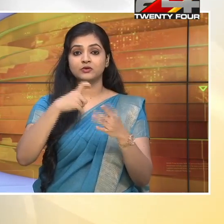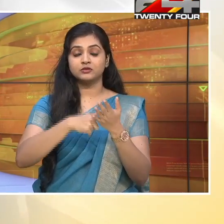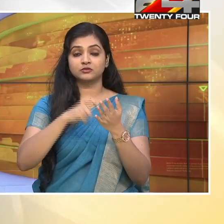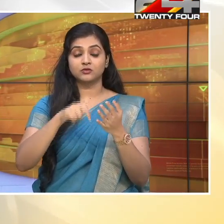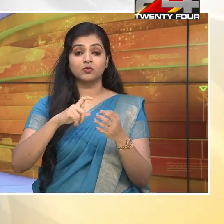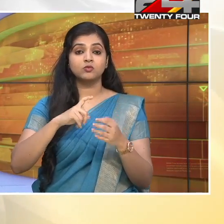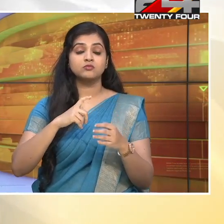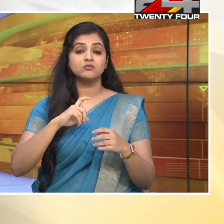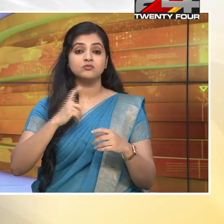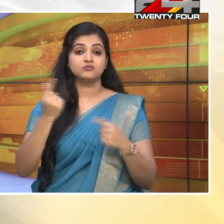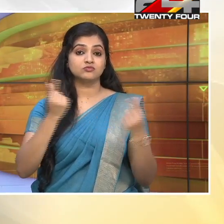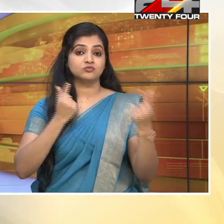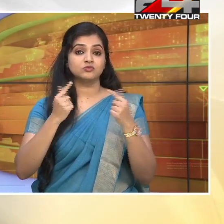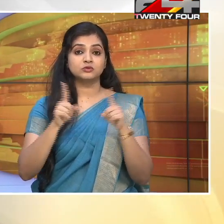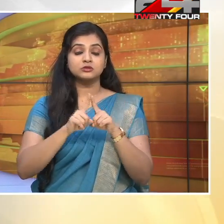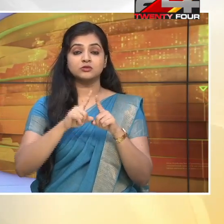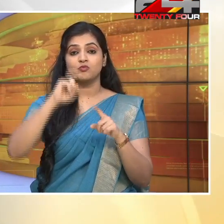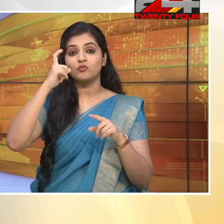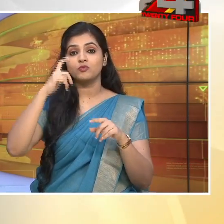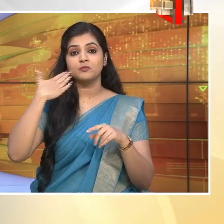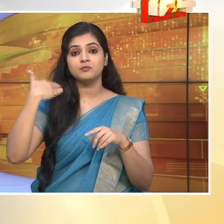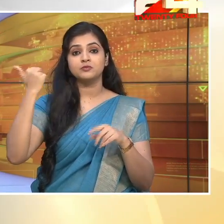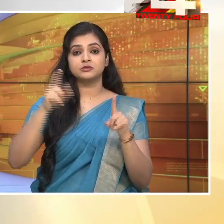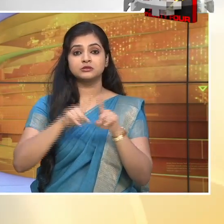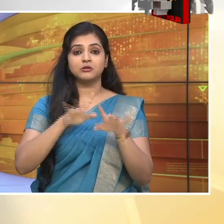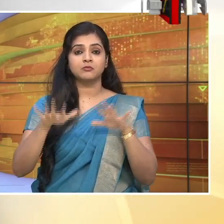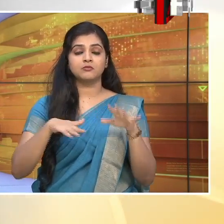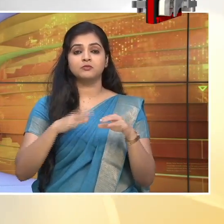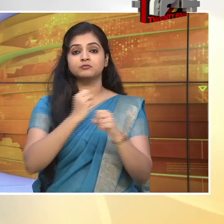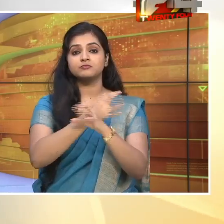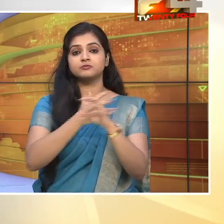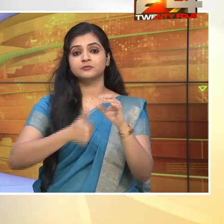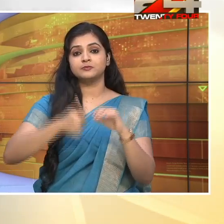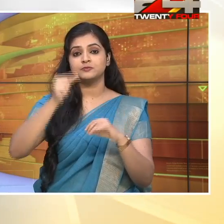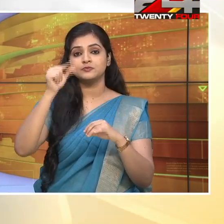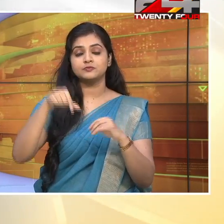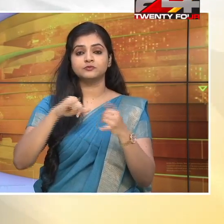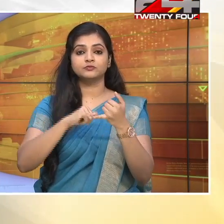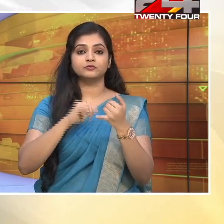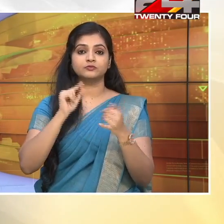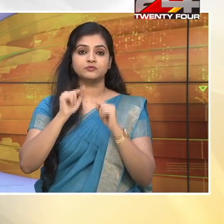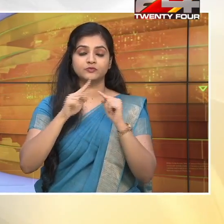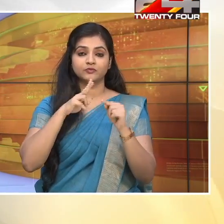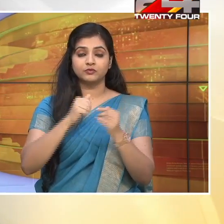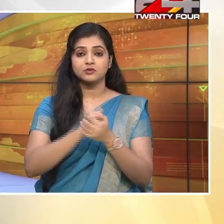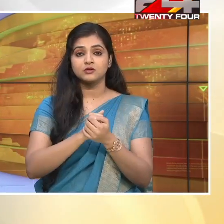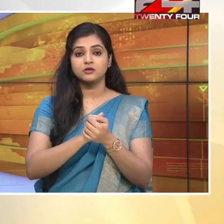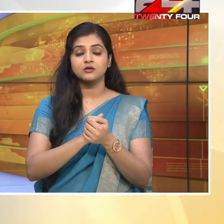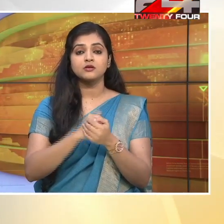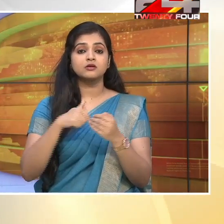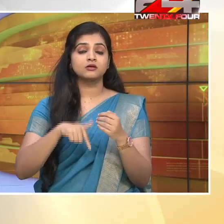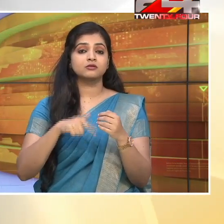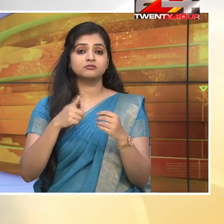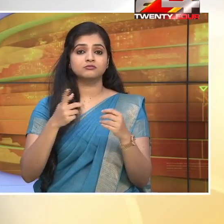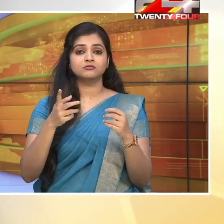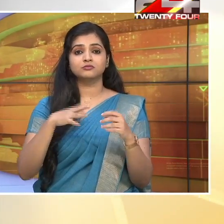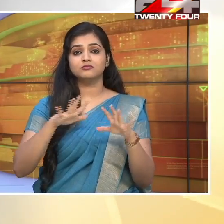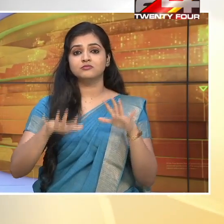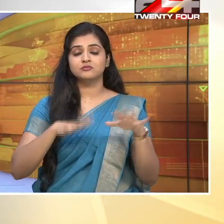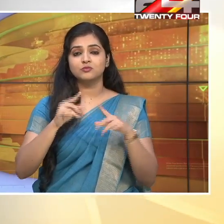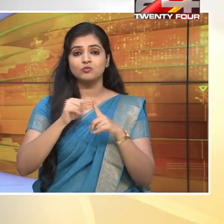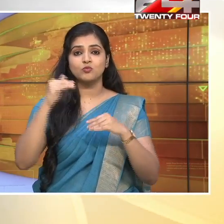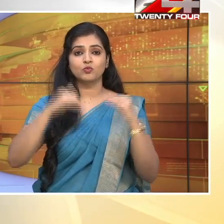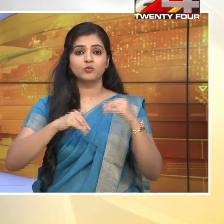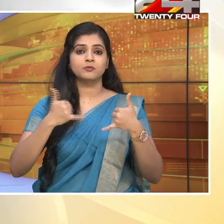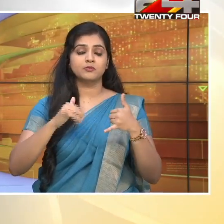സൂപ്പർ വിദേശകാര്യ മന്ത്രിയാകുന്നുവെന്ന് BJP സംസ്ഥാന അധ്യക്ഷൻ KS സുരേന്ദ്രൻ. വേണു രാജാമണി എട്ടുകാലി മമ്മൂഞ്ഞിന്റെ രാഷ്ട്രീയം കളിക്കുകയാണ്. യുക്രൈനിൽ